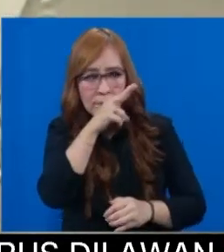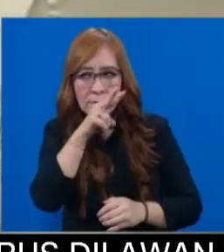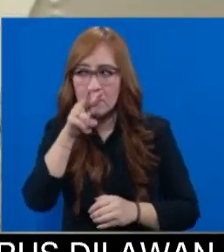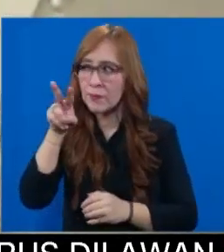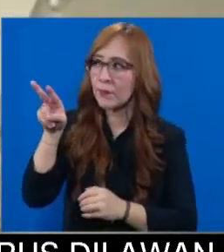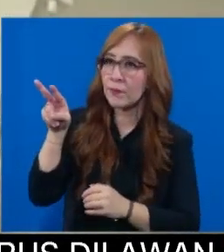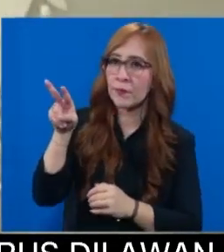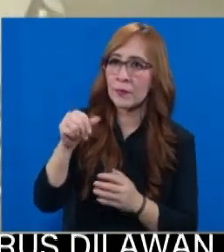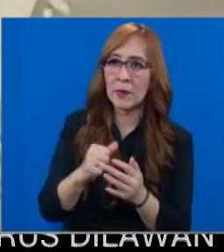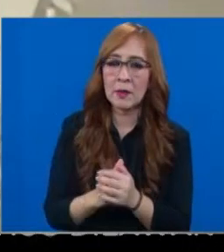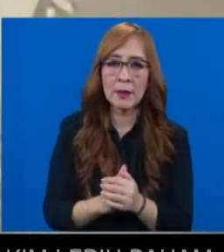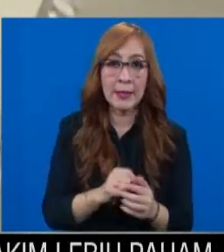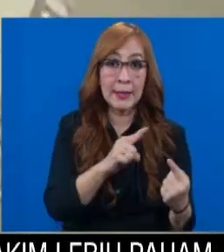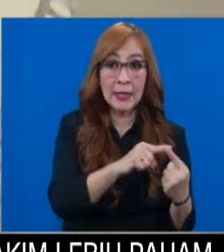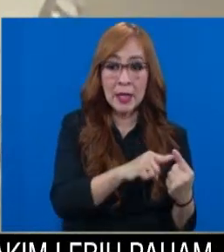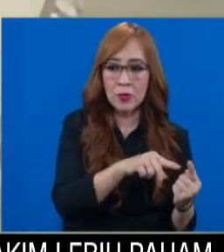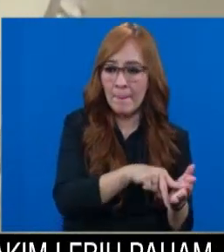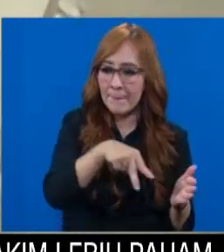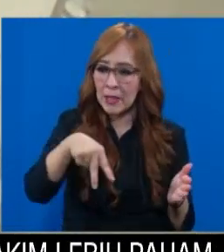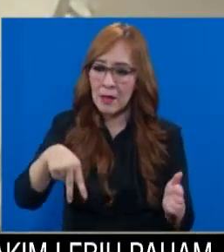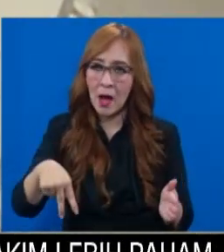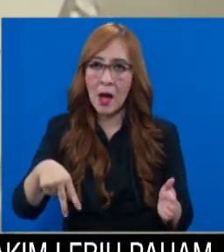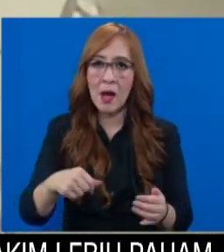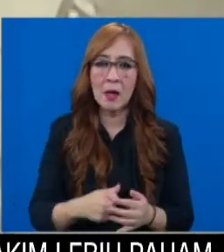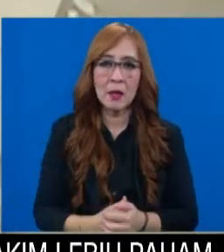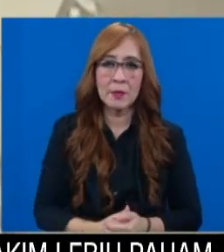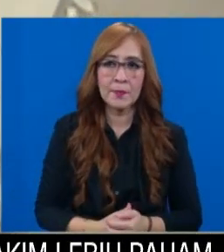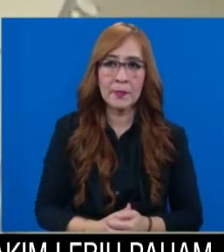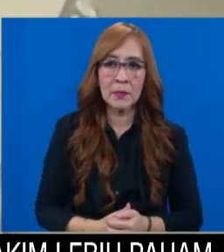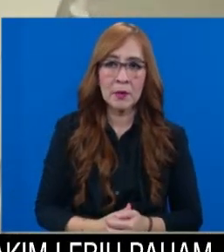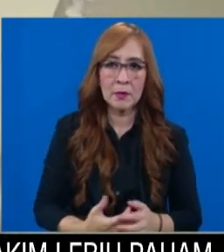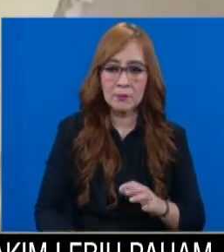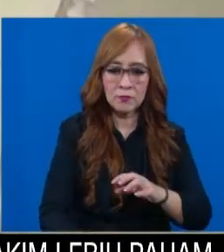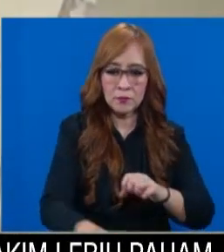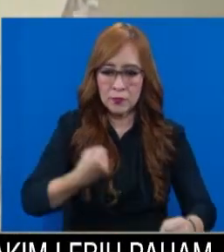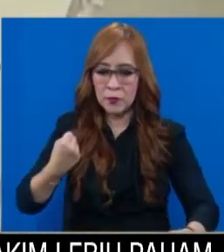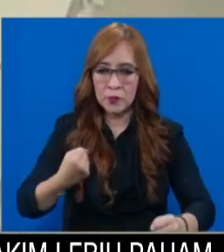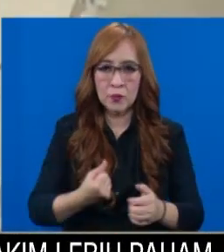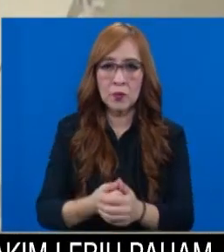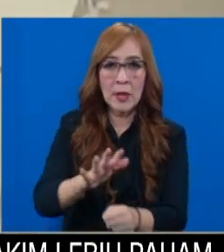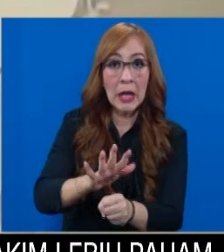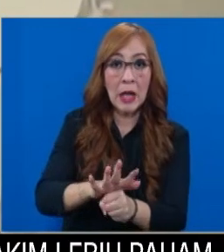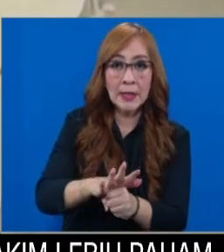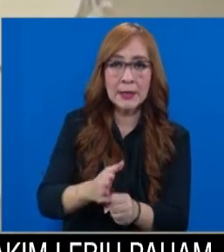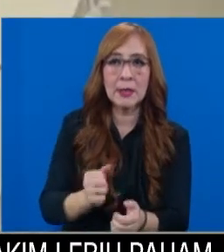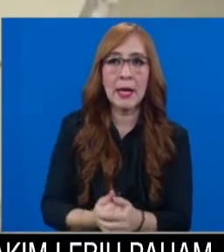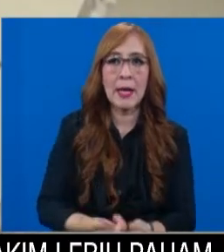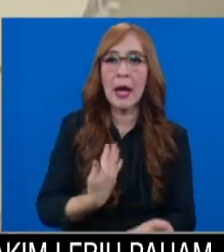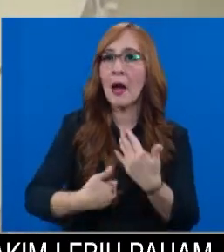meracik cilok. Dia melepas selang dari tabung yang diletakkan di kolong meja dan membawanya kabur dengan berjalan